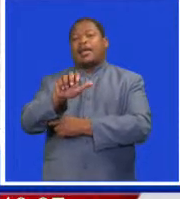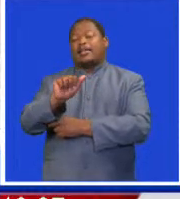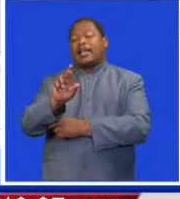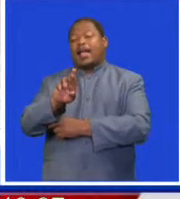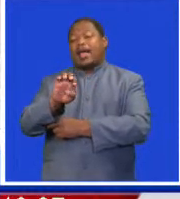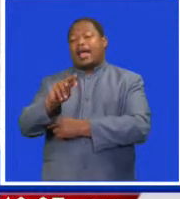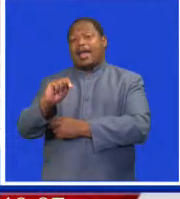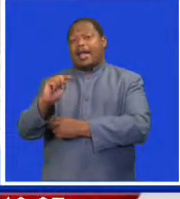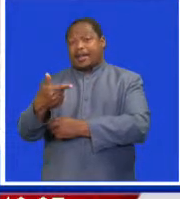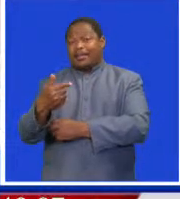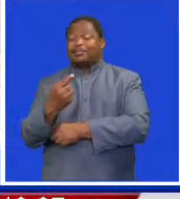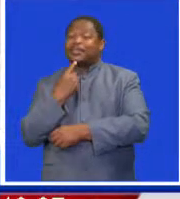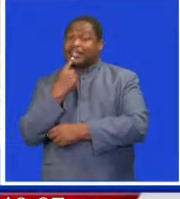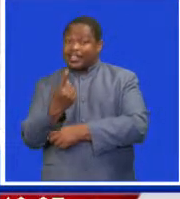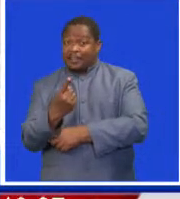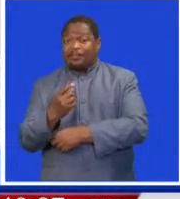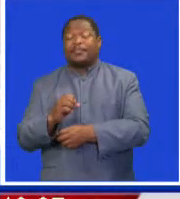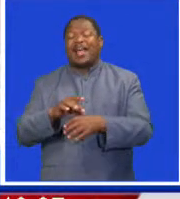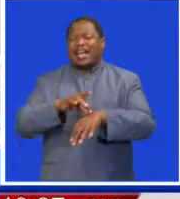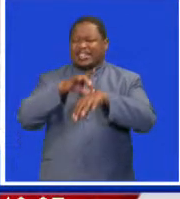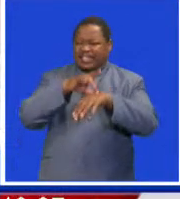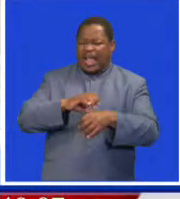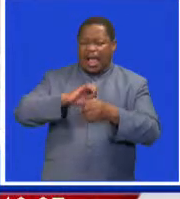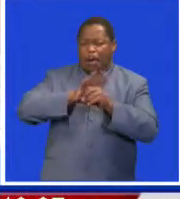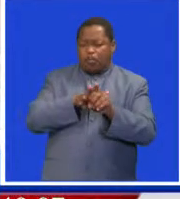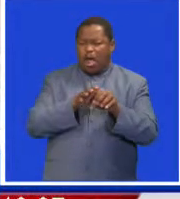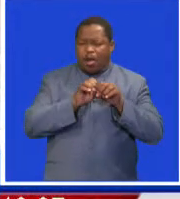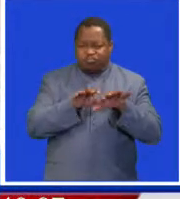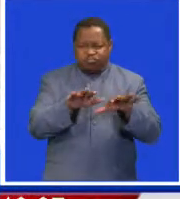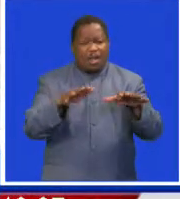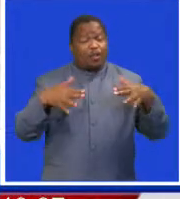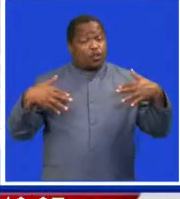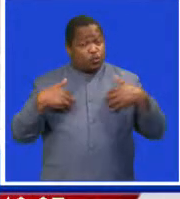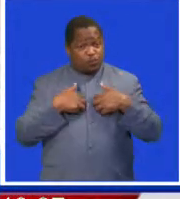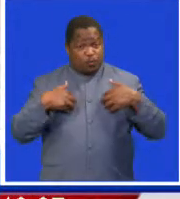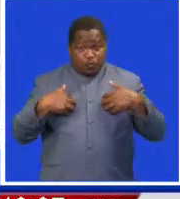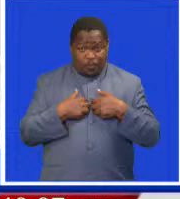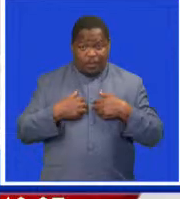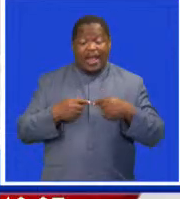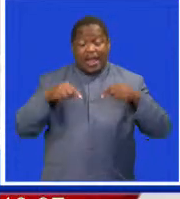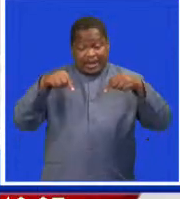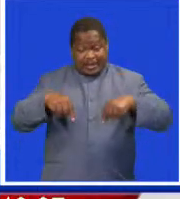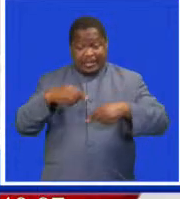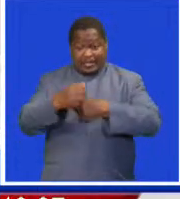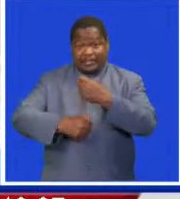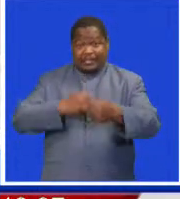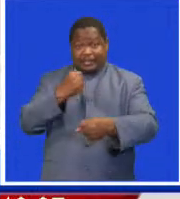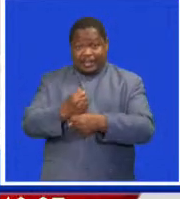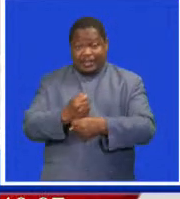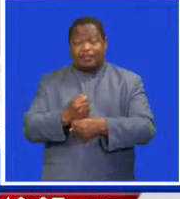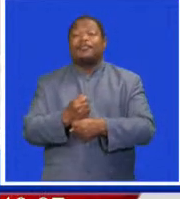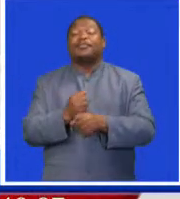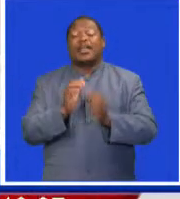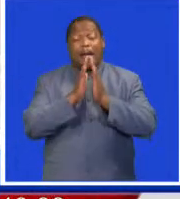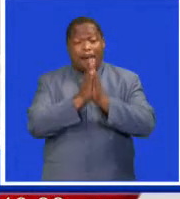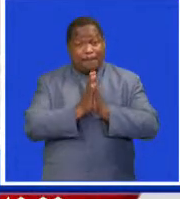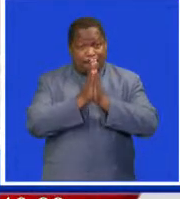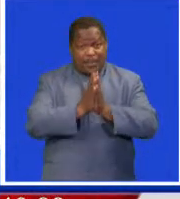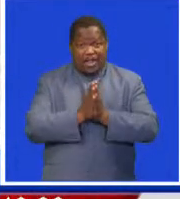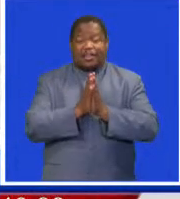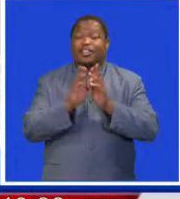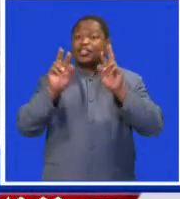iCOVID-19 ngulenye yetimvu letithandazelwa ngaphansi kwesicubulo salonyaka saletinkonzo